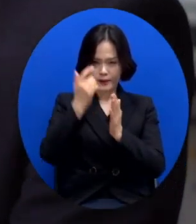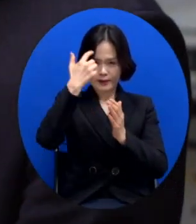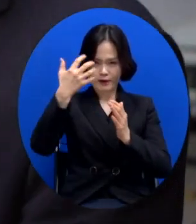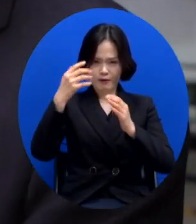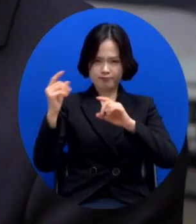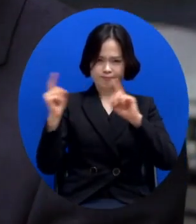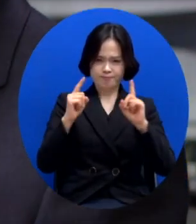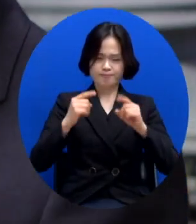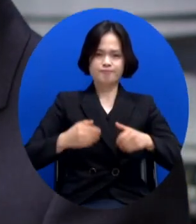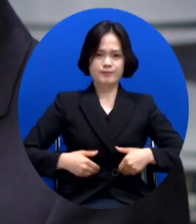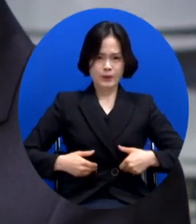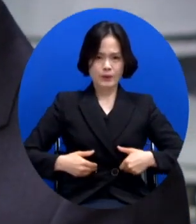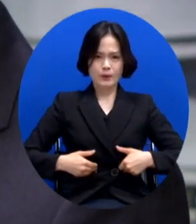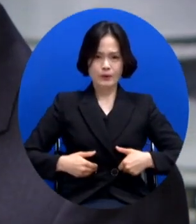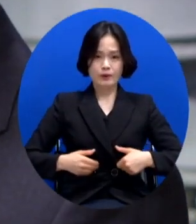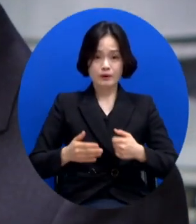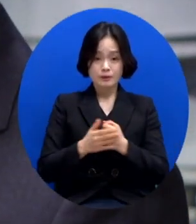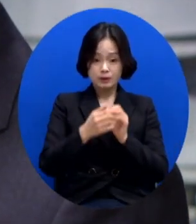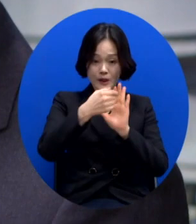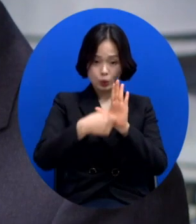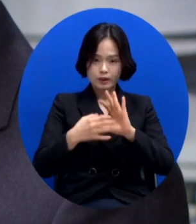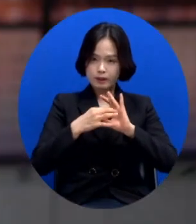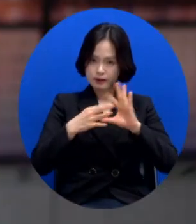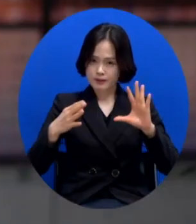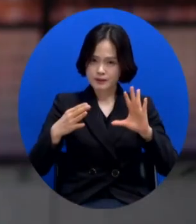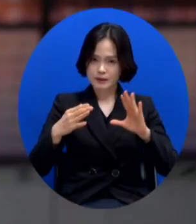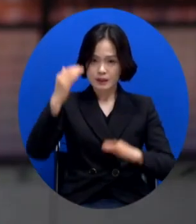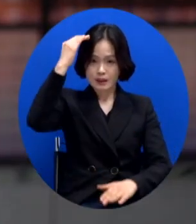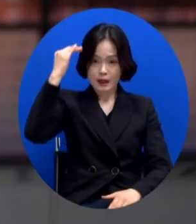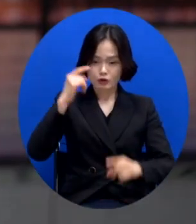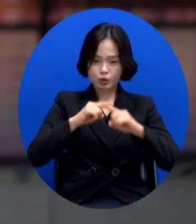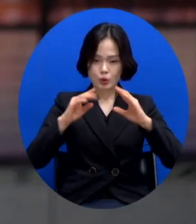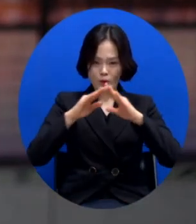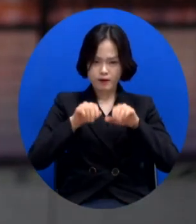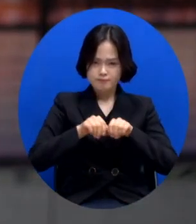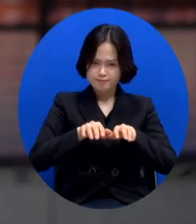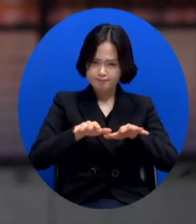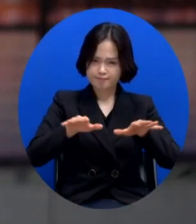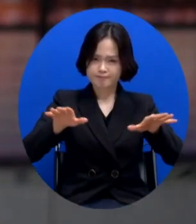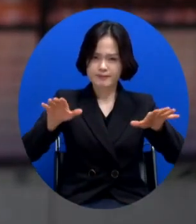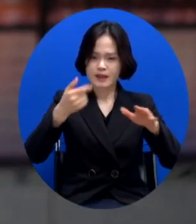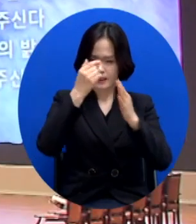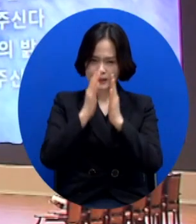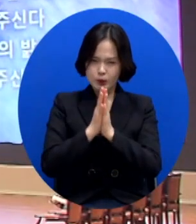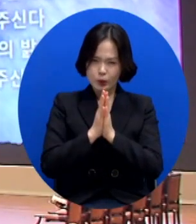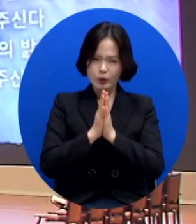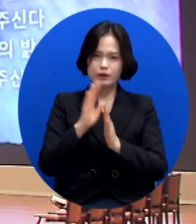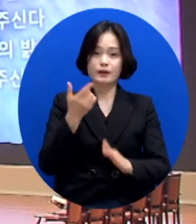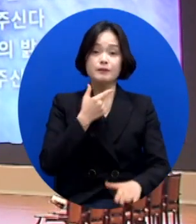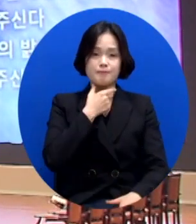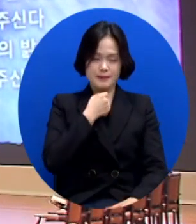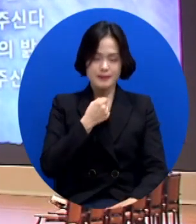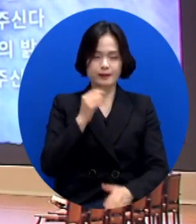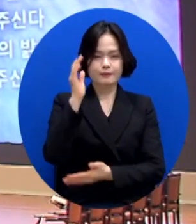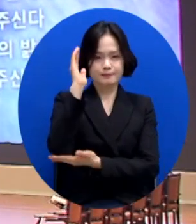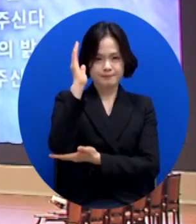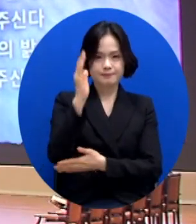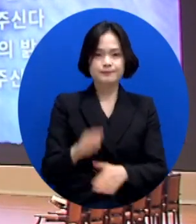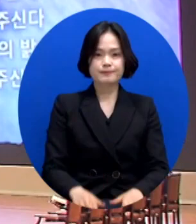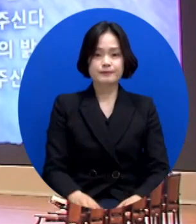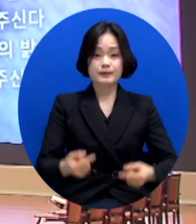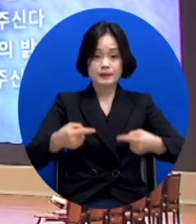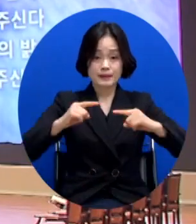기도의 불길이 교단을 넘어 한국교회 전체에 퍼져 나가길 바란다고 기도회에 취지를 밝혔습니다 기도의